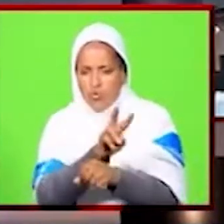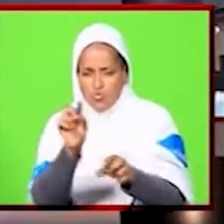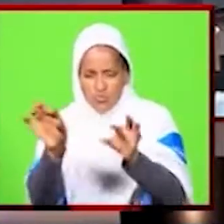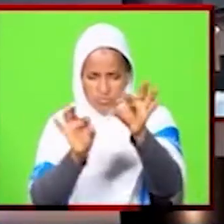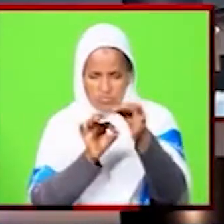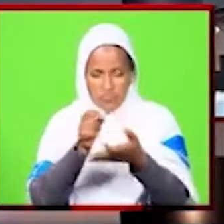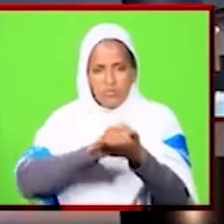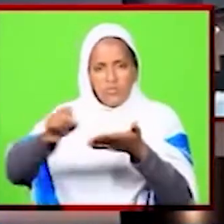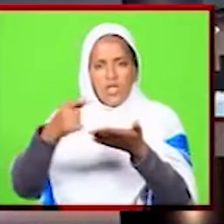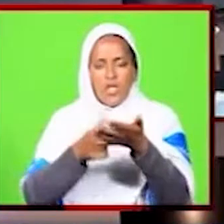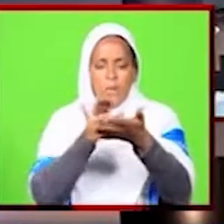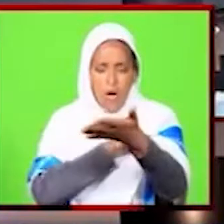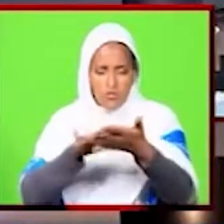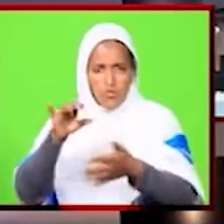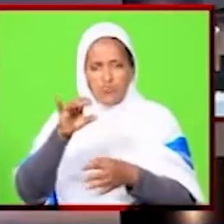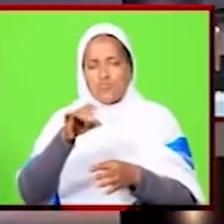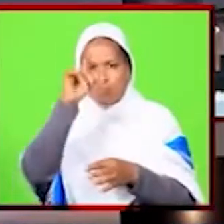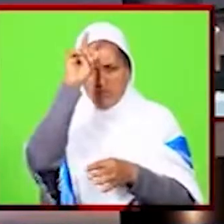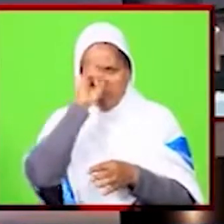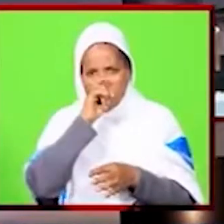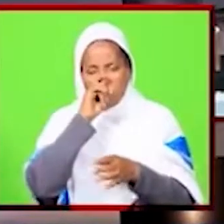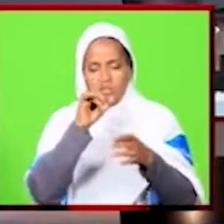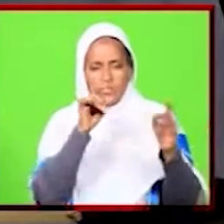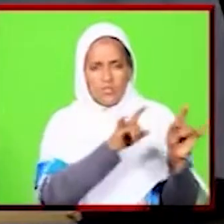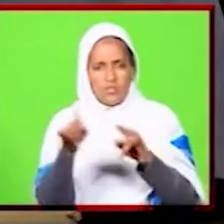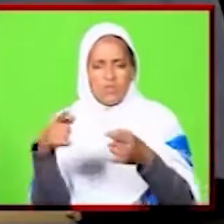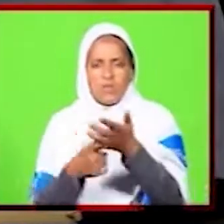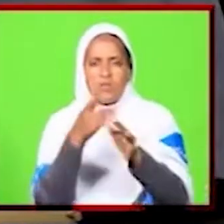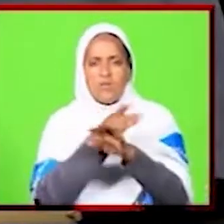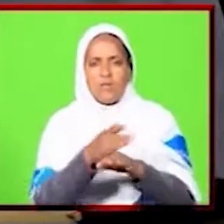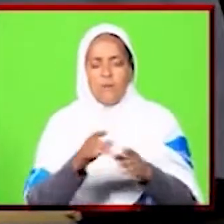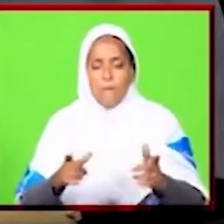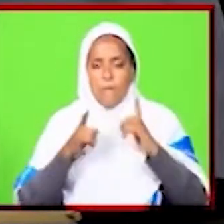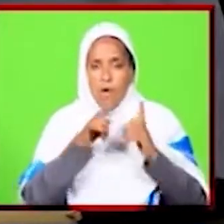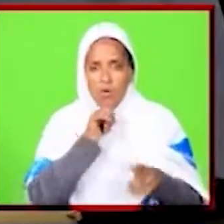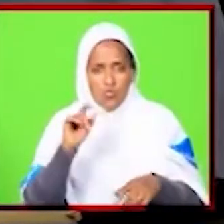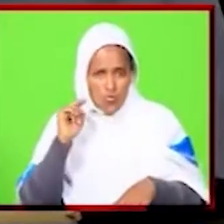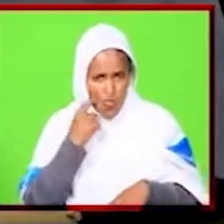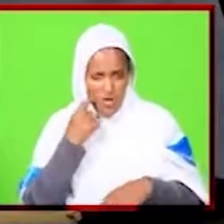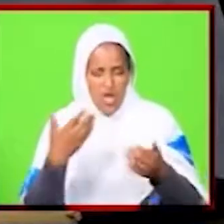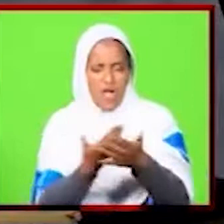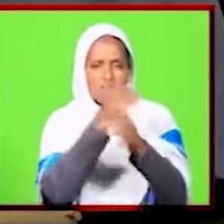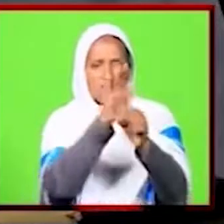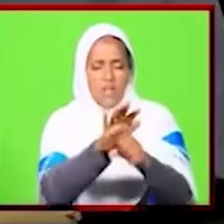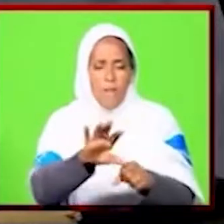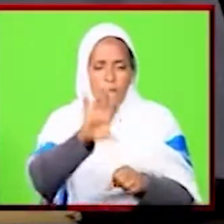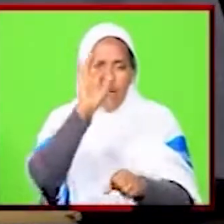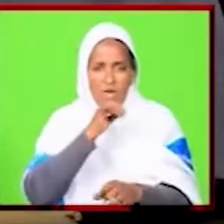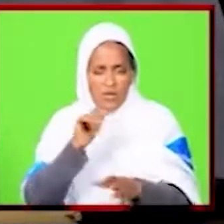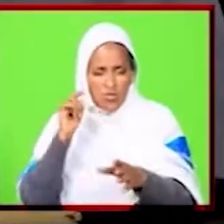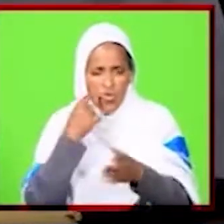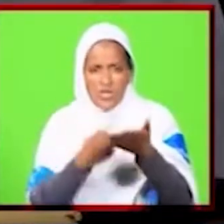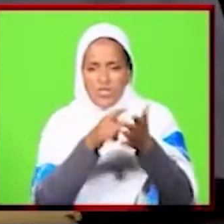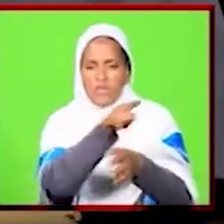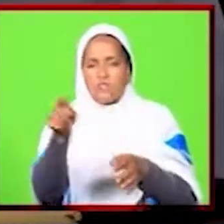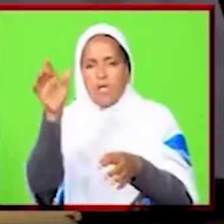ከብሉይም ከሐዲስም እየጠቀሱ ነው። ይህንን ባጠኑ ምሁራን ዘንድ ጥንቱ የመጽሐፍ ቅዱስ ባይኖር እንኳን አሉ፣ ሐዲስ ኪዳን